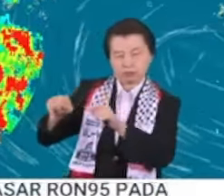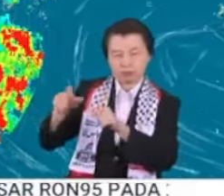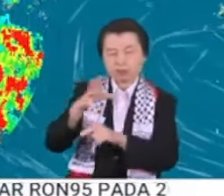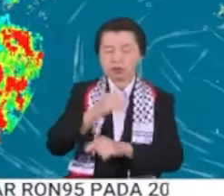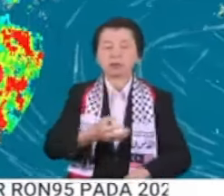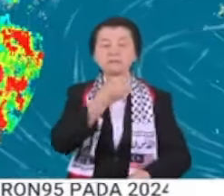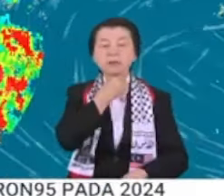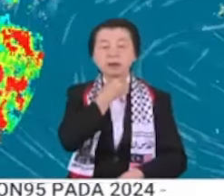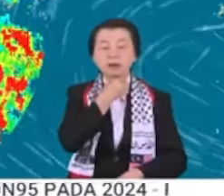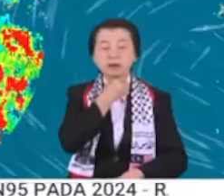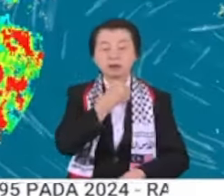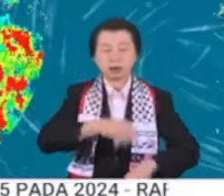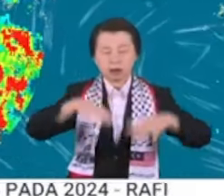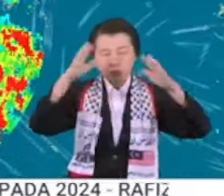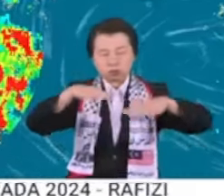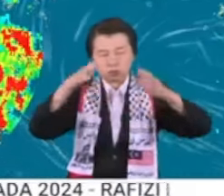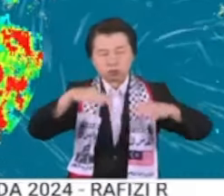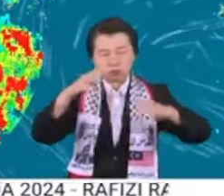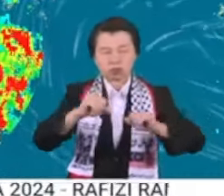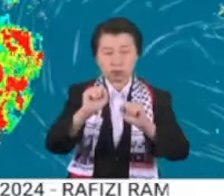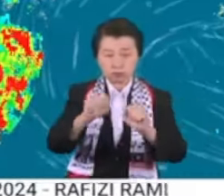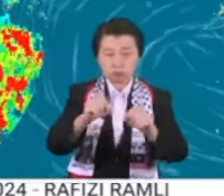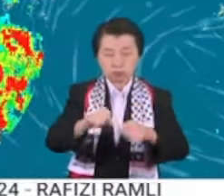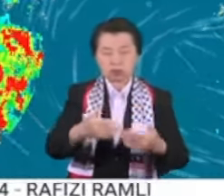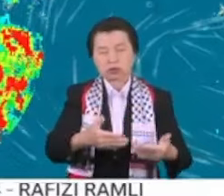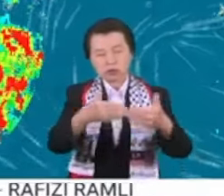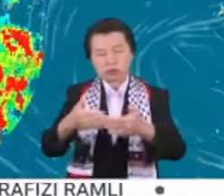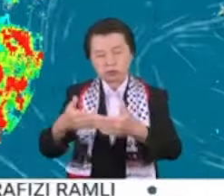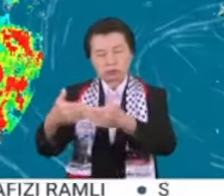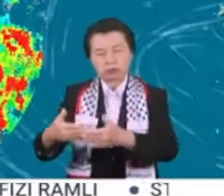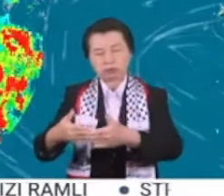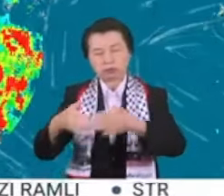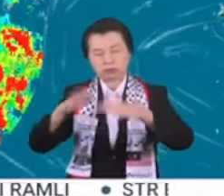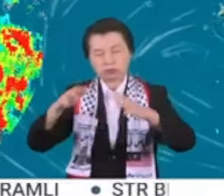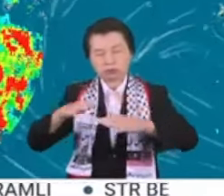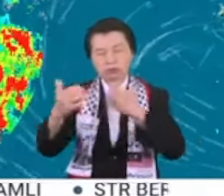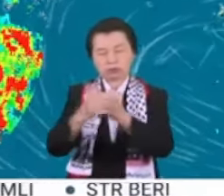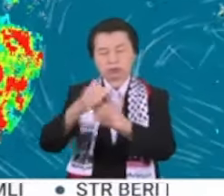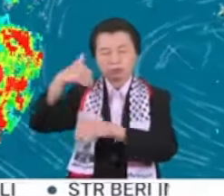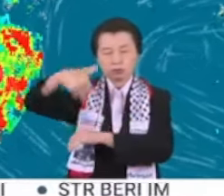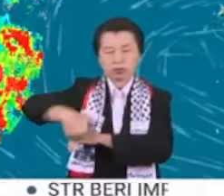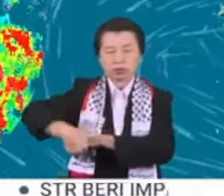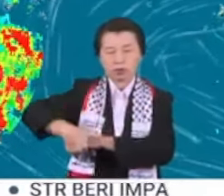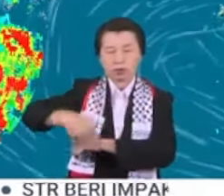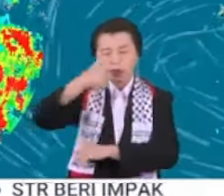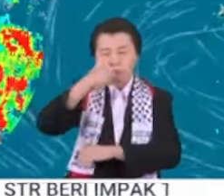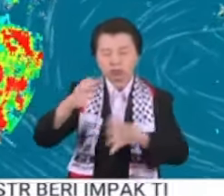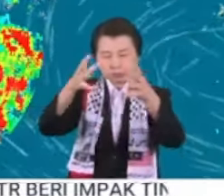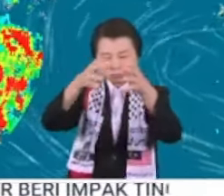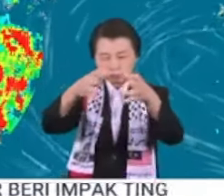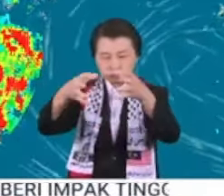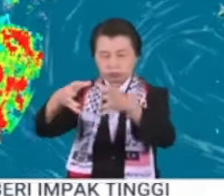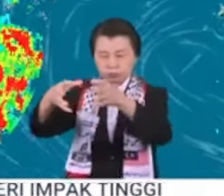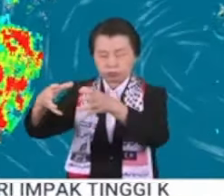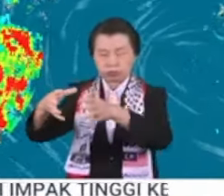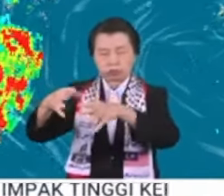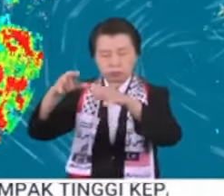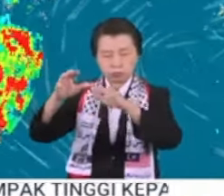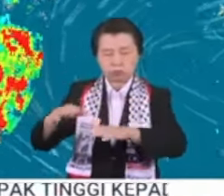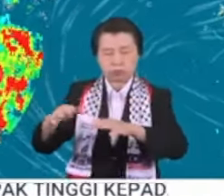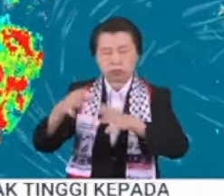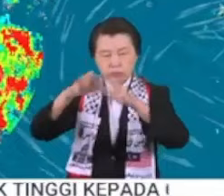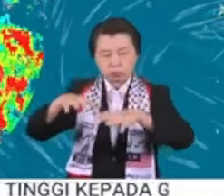negeri Perak. Keadaan lembap ini kita menjangkakan boleh berlanjutan sehingga ke malam nanti kerana kelompok awan aktif, kelompok